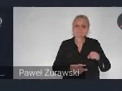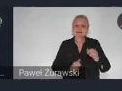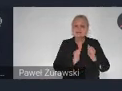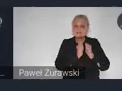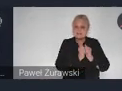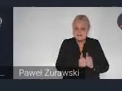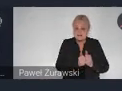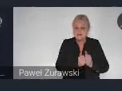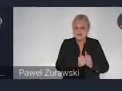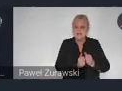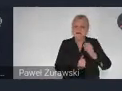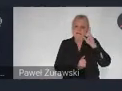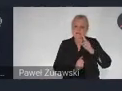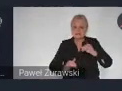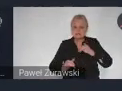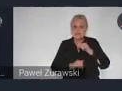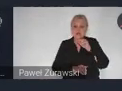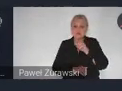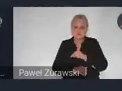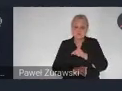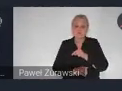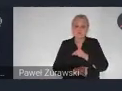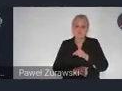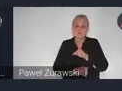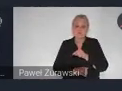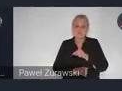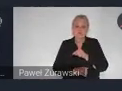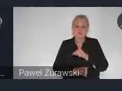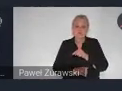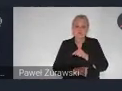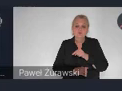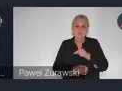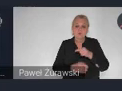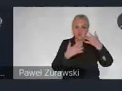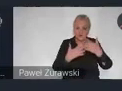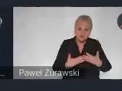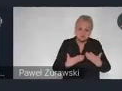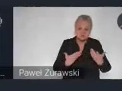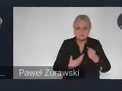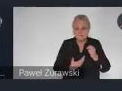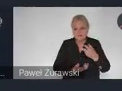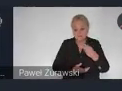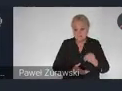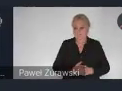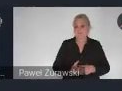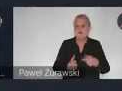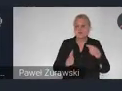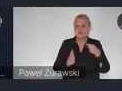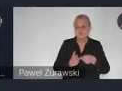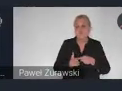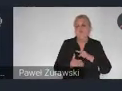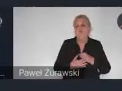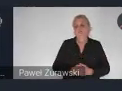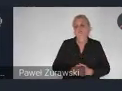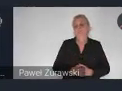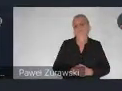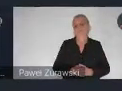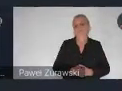będzie przez instytucje zarządzającą rozliczone no i tutaj